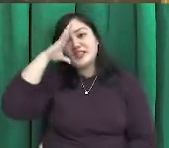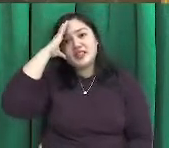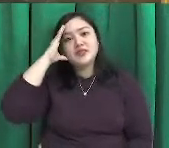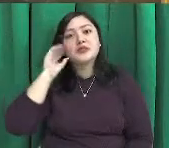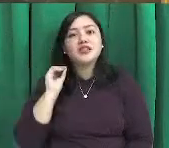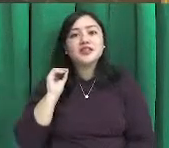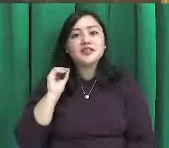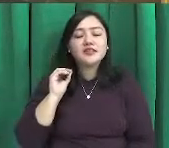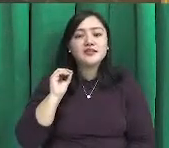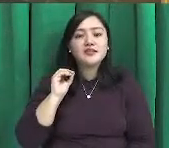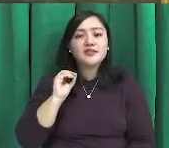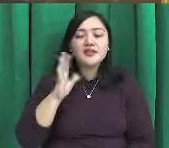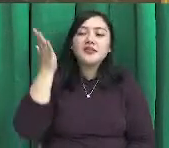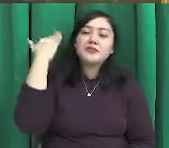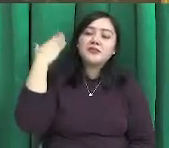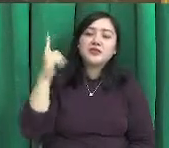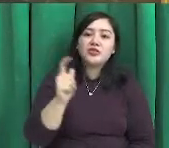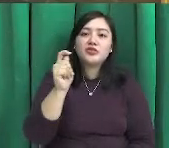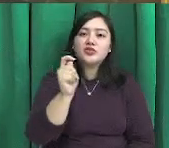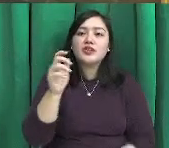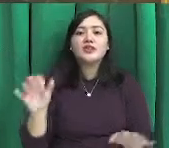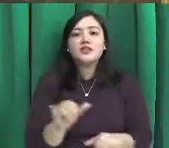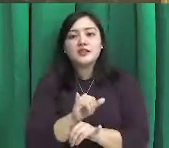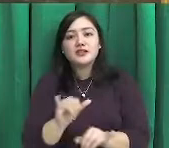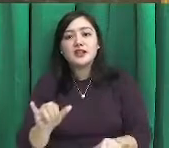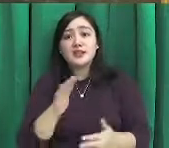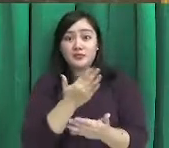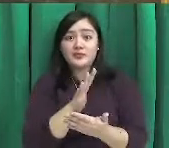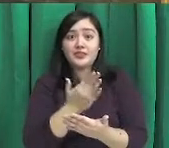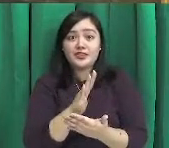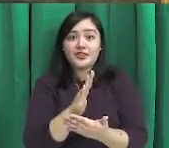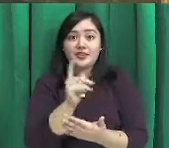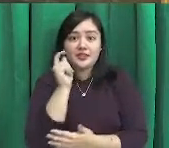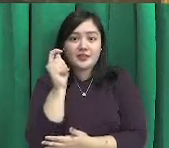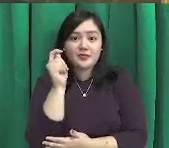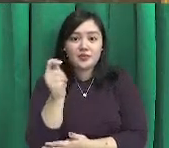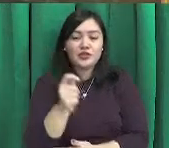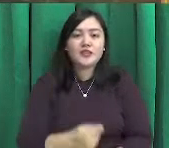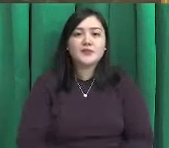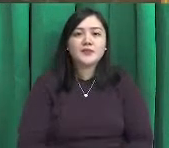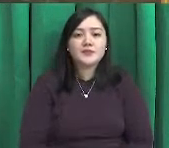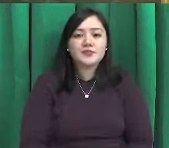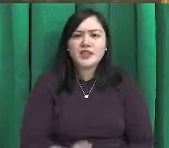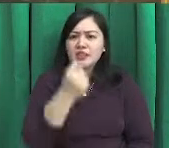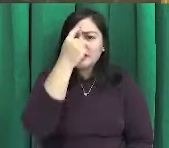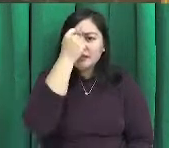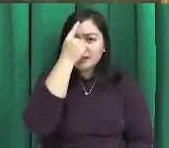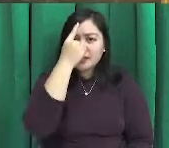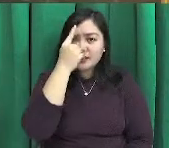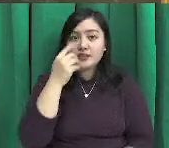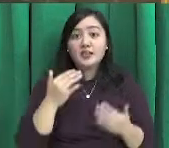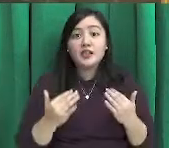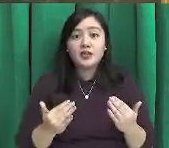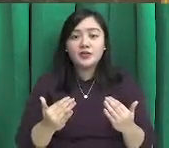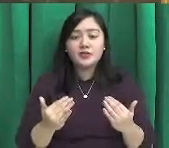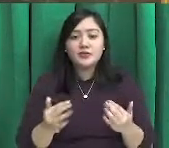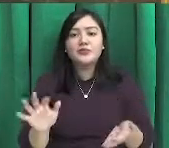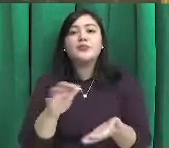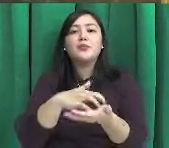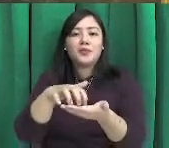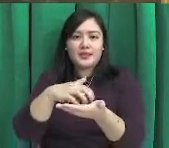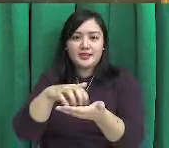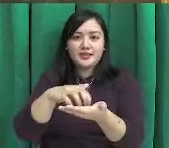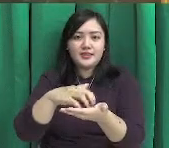po yung sinasabi niya. So, naunawaan niyo po ang ibig ko sabihin, mga kapatid, ang kailangan po natin ngayon, i-practice po